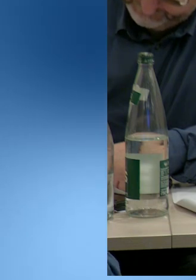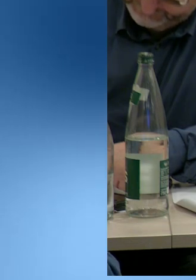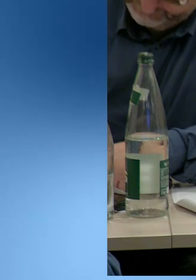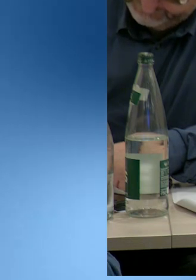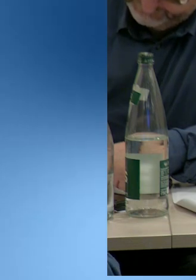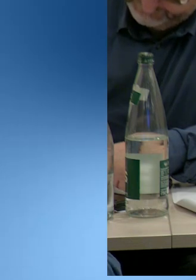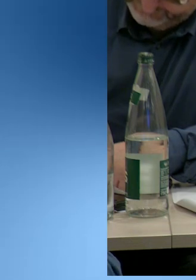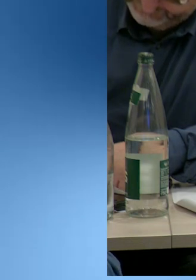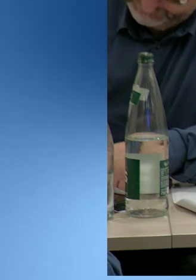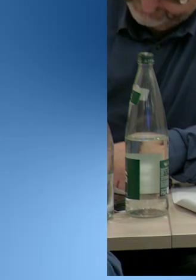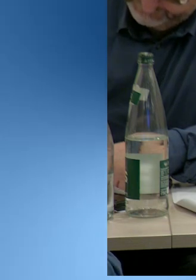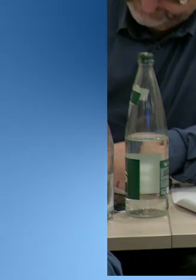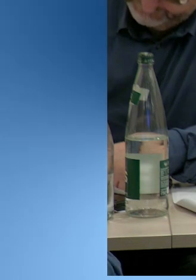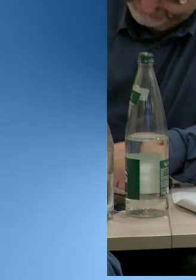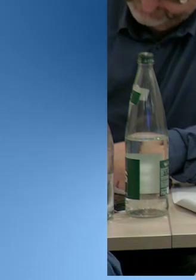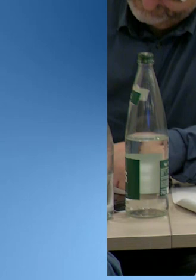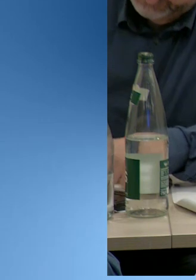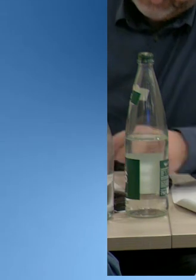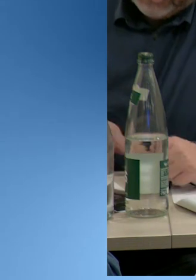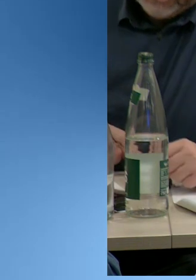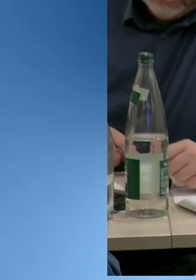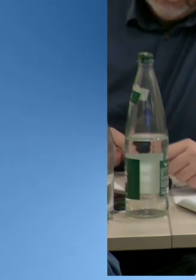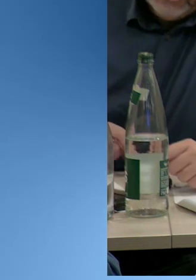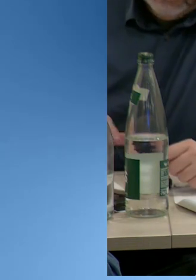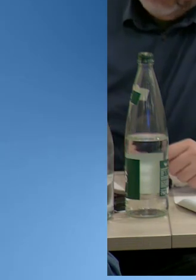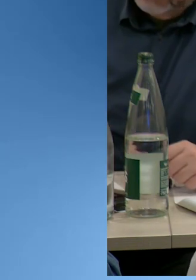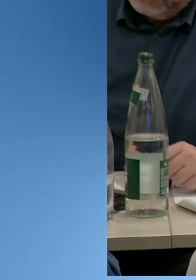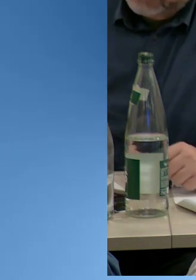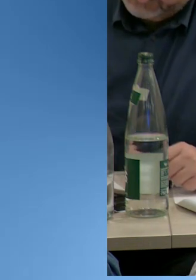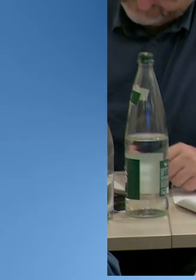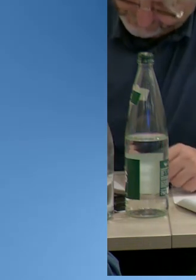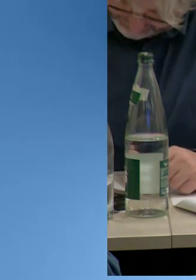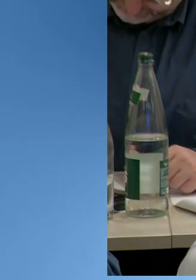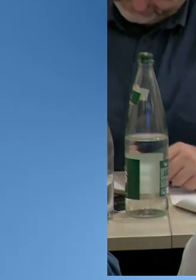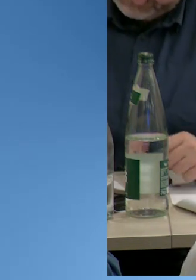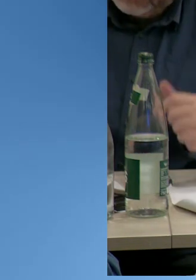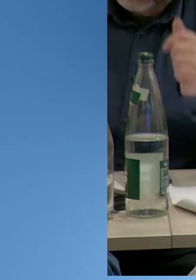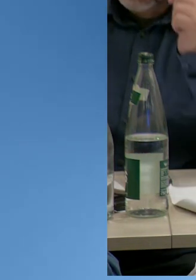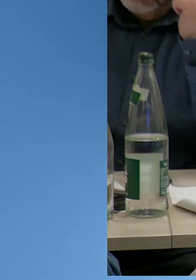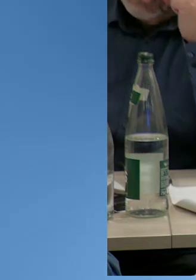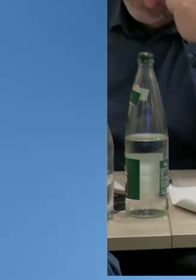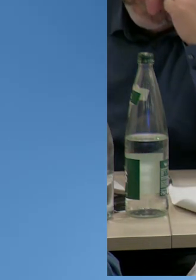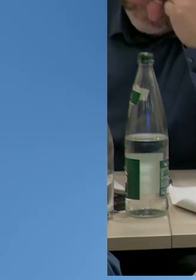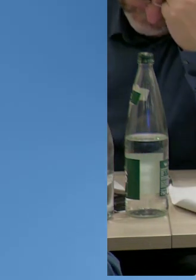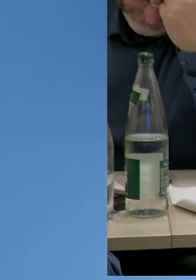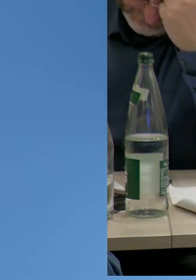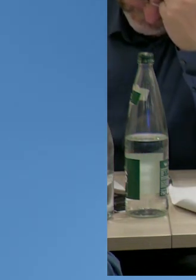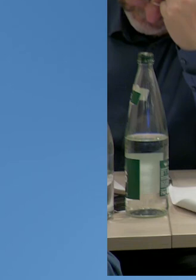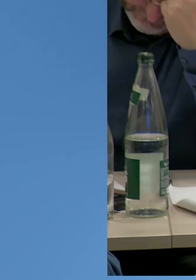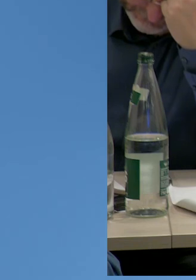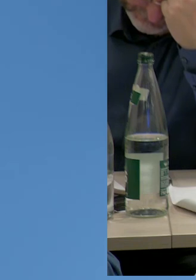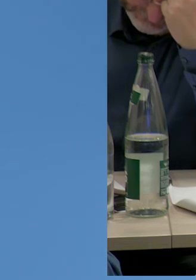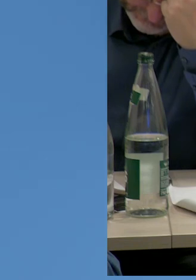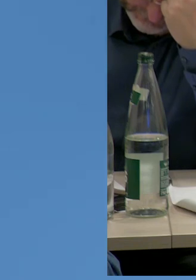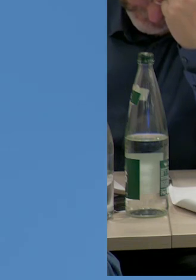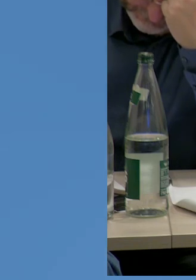40 en l'occurrence qui qui va être retravaillé et et je vous avais déjà alerté là-dessus un an plus tard rien n'a été fait on